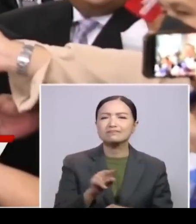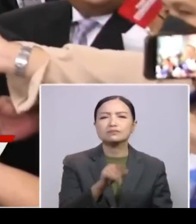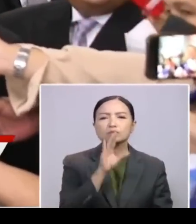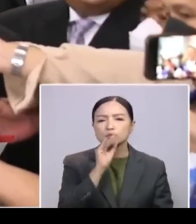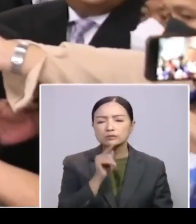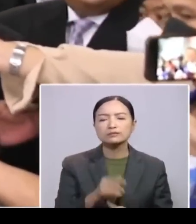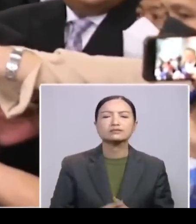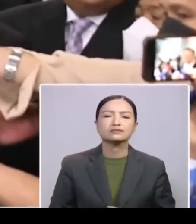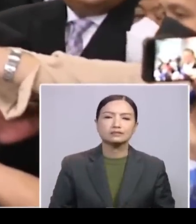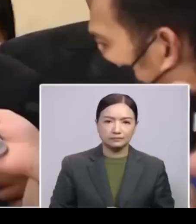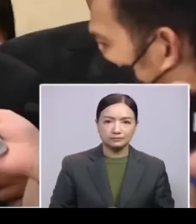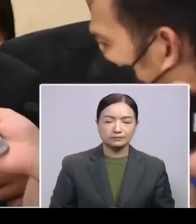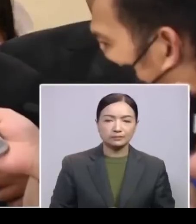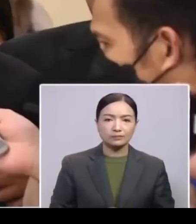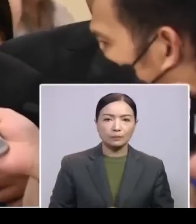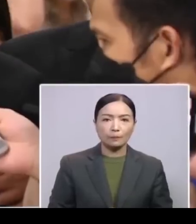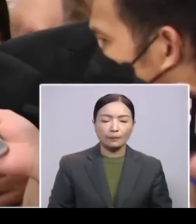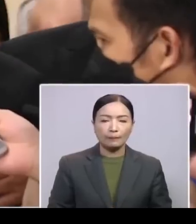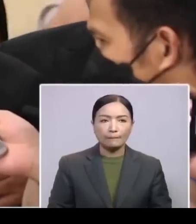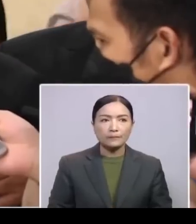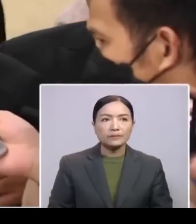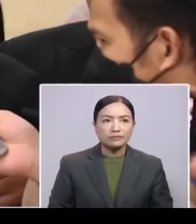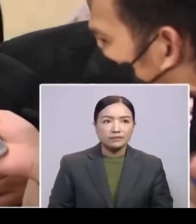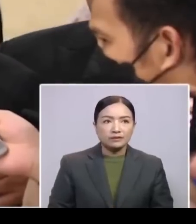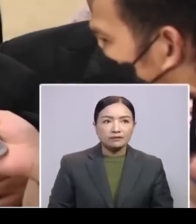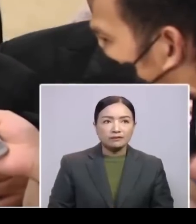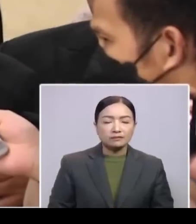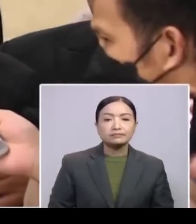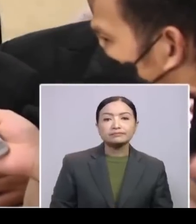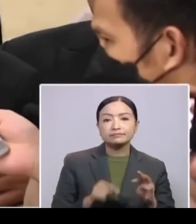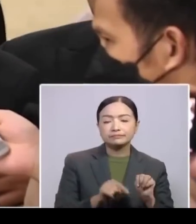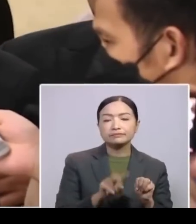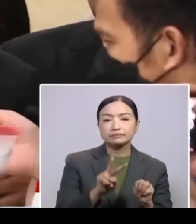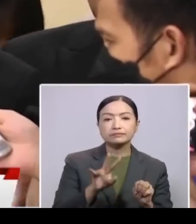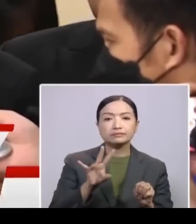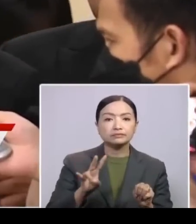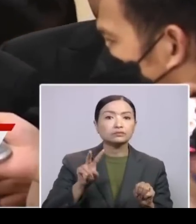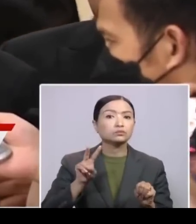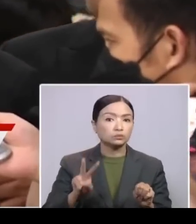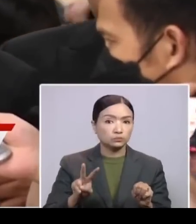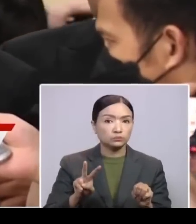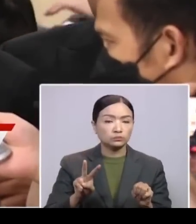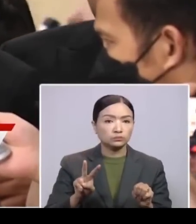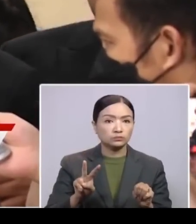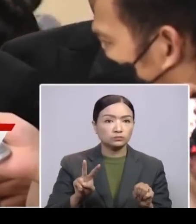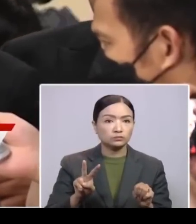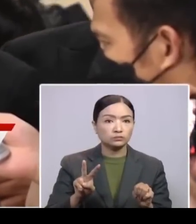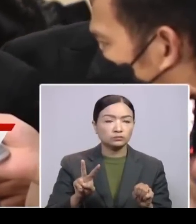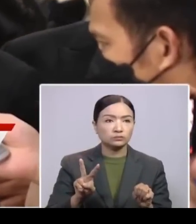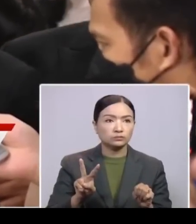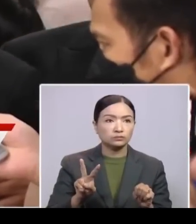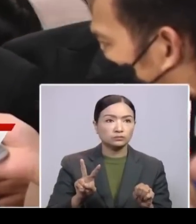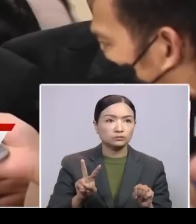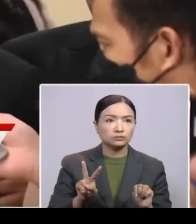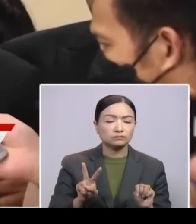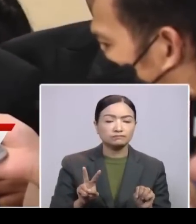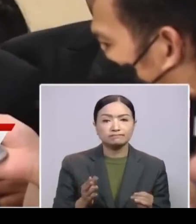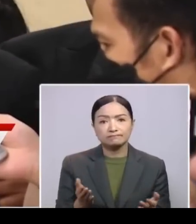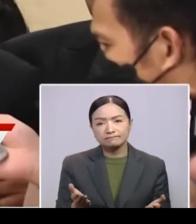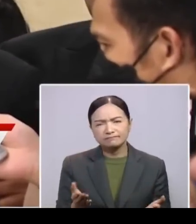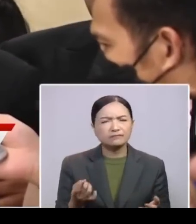ทินกันค ่ ะ แต่ว่าในเรื่องของ272ที่อะไ